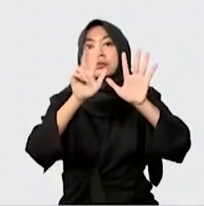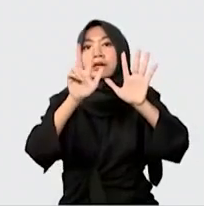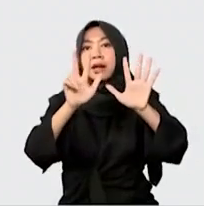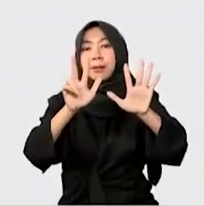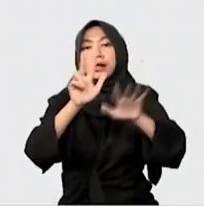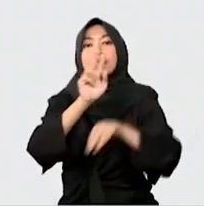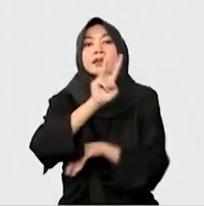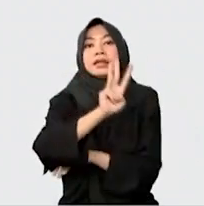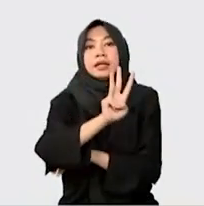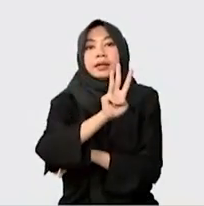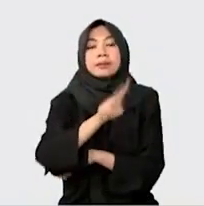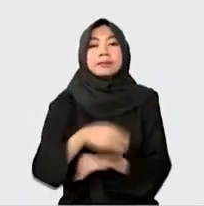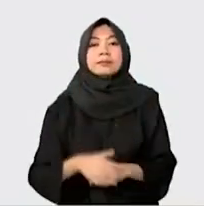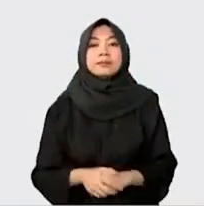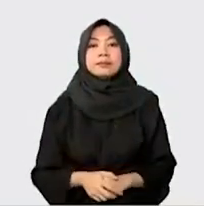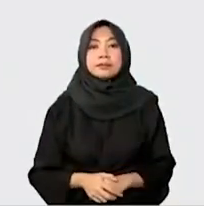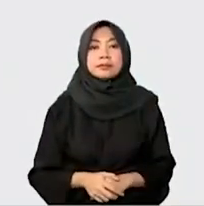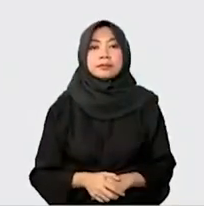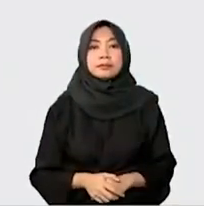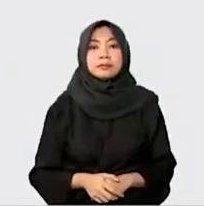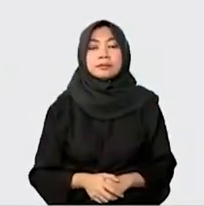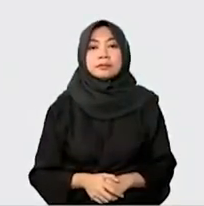683 orang